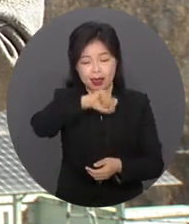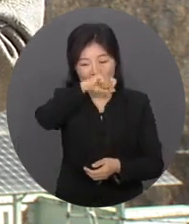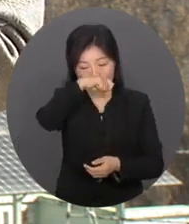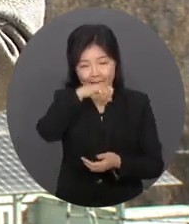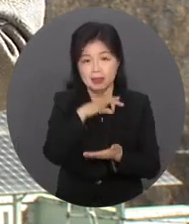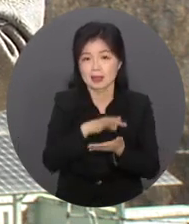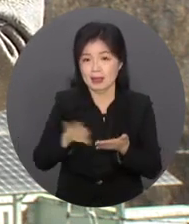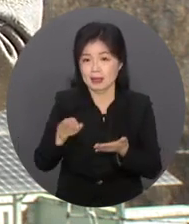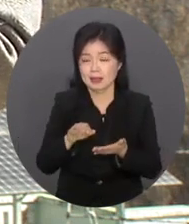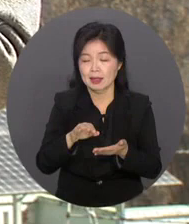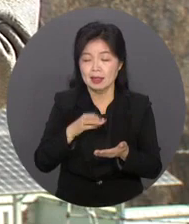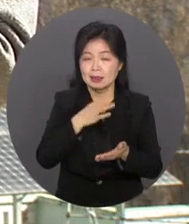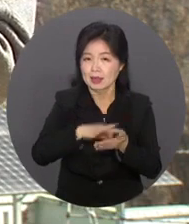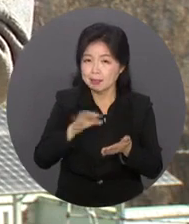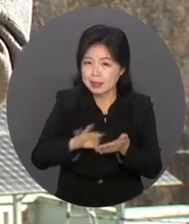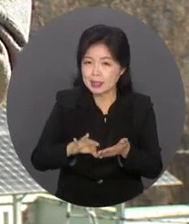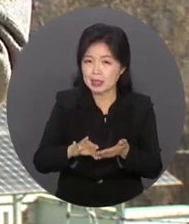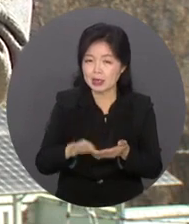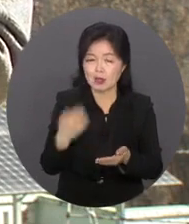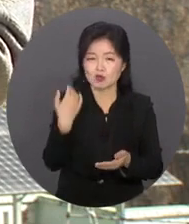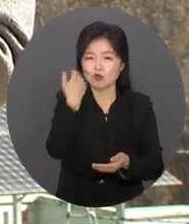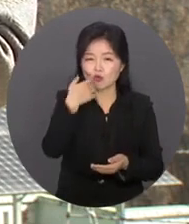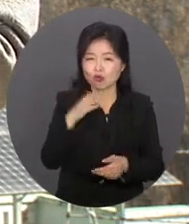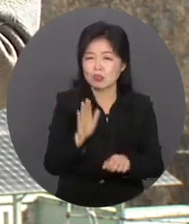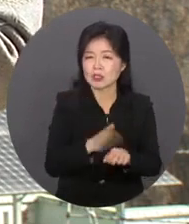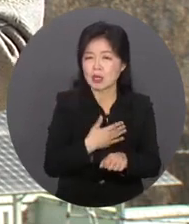의사결정 책임론일 것으로 보입니다 MBC 뉴스 주연정입니다